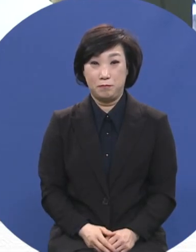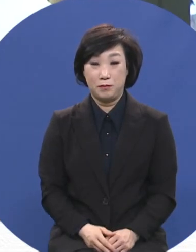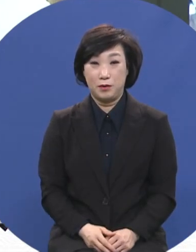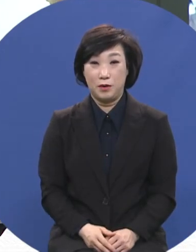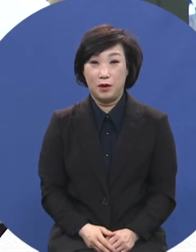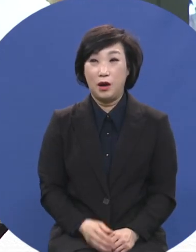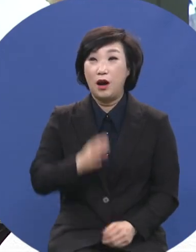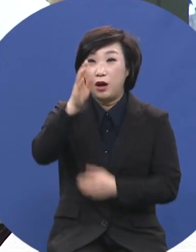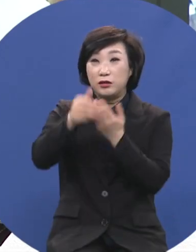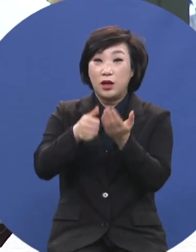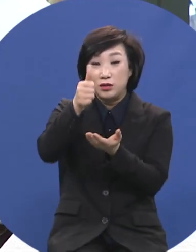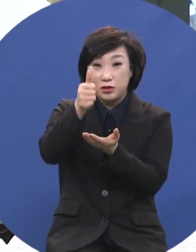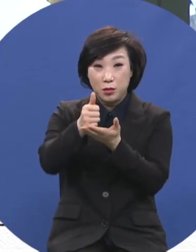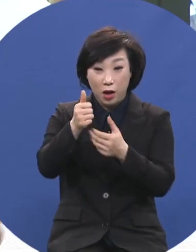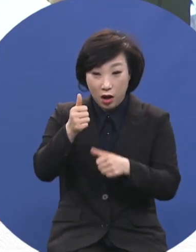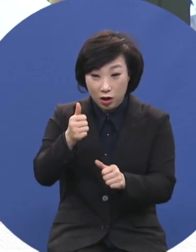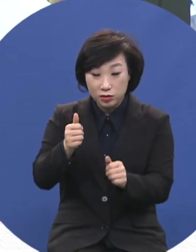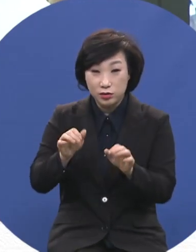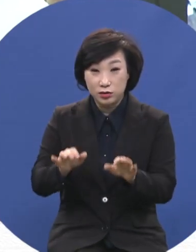하나님의 아들이